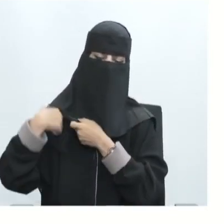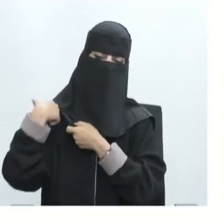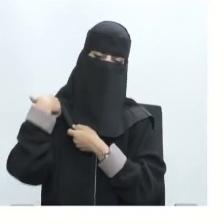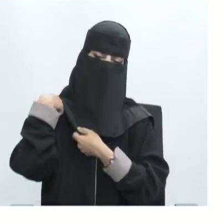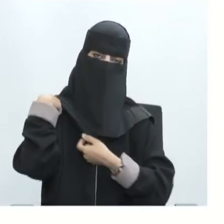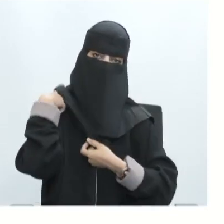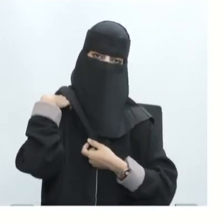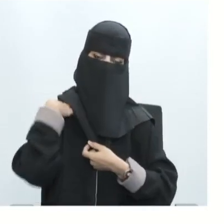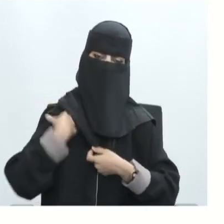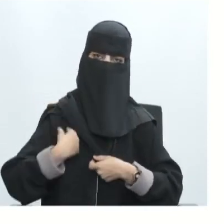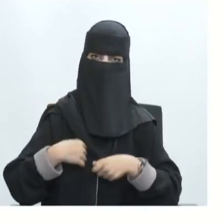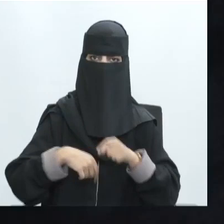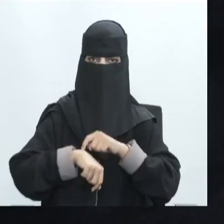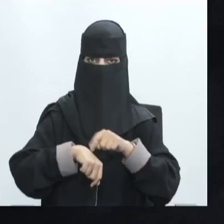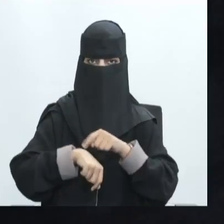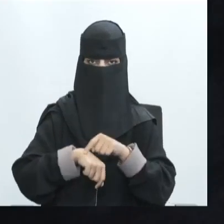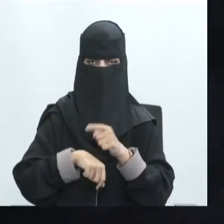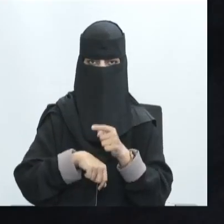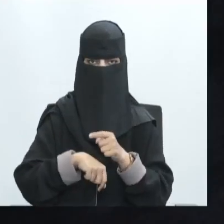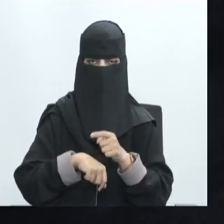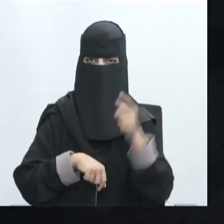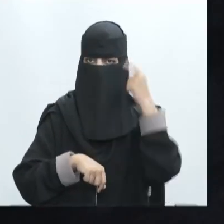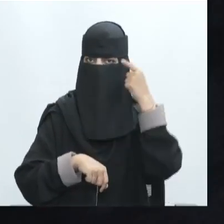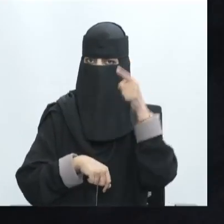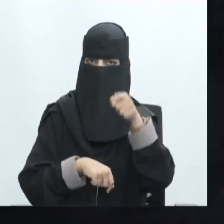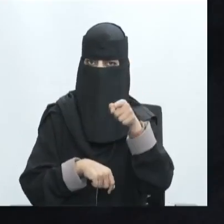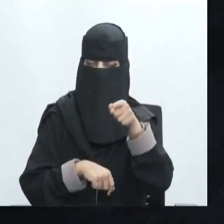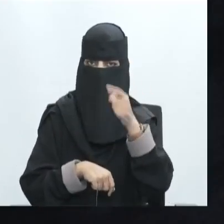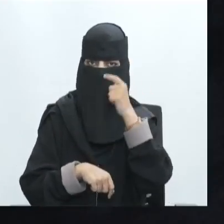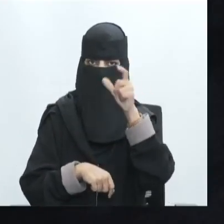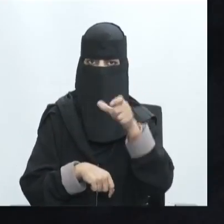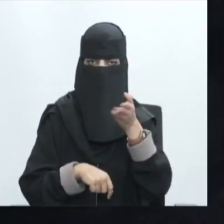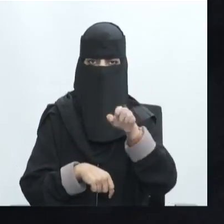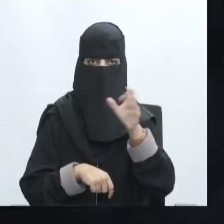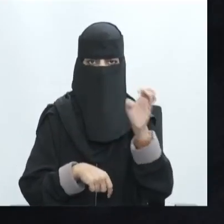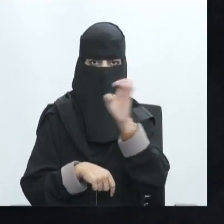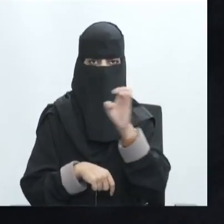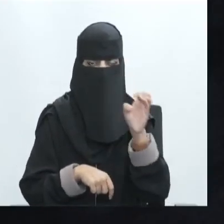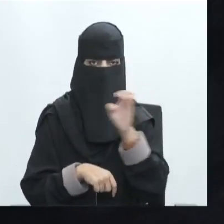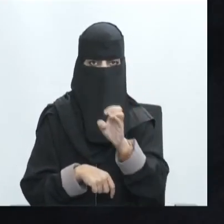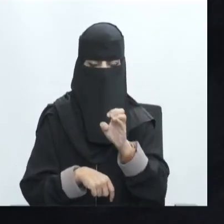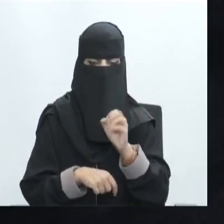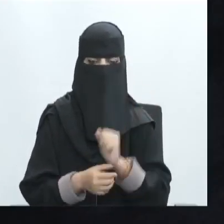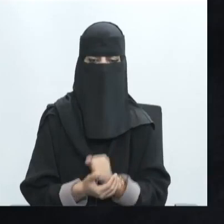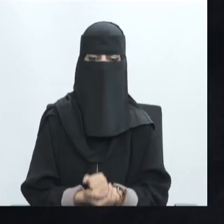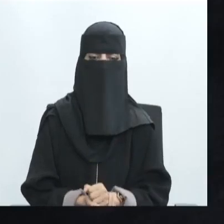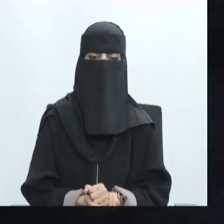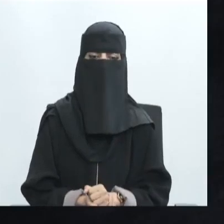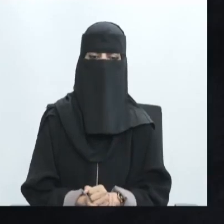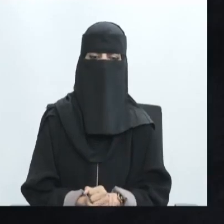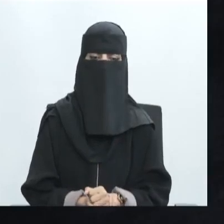بالعالم ساترك لكم التفكير على اجابه هذا السؤال او او هذه